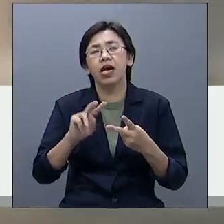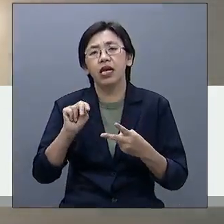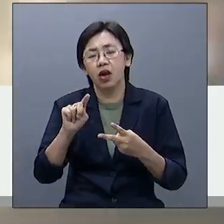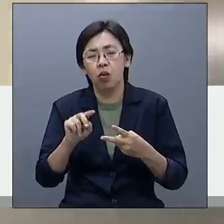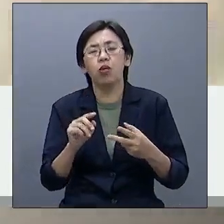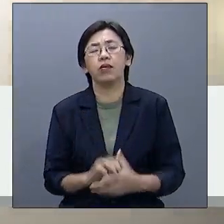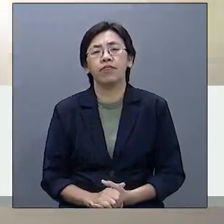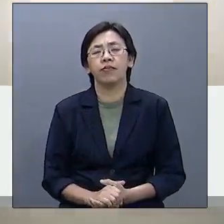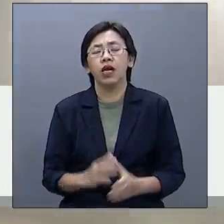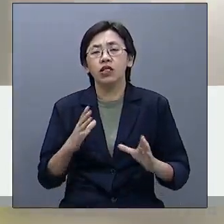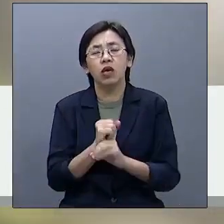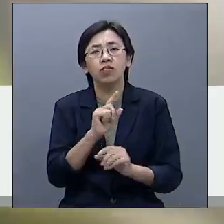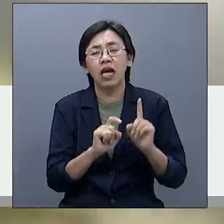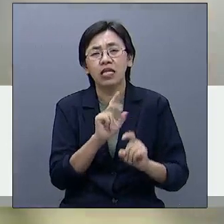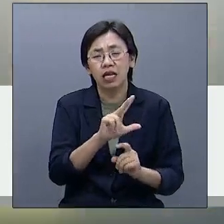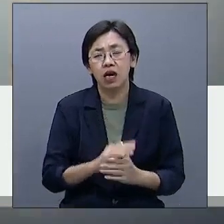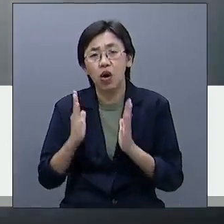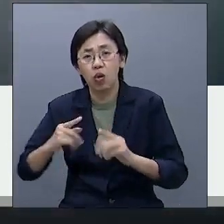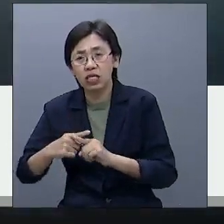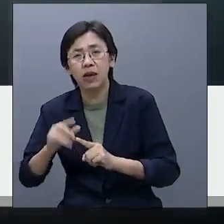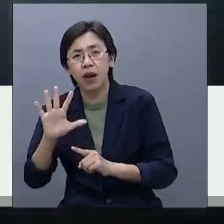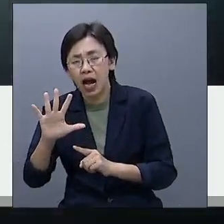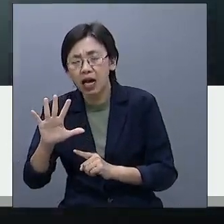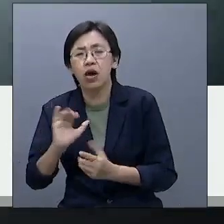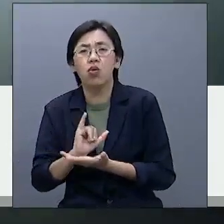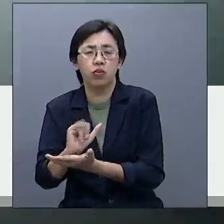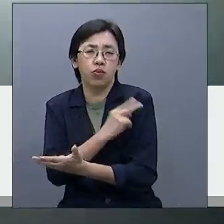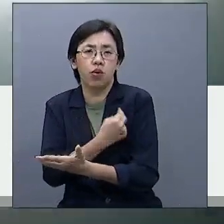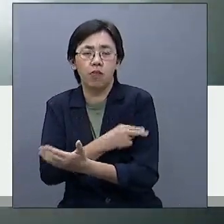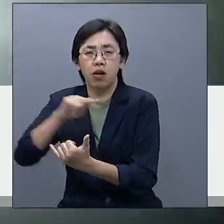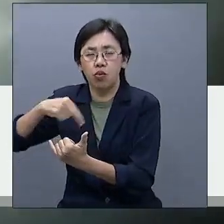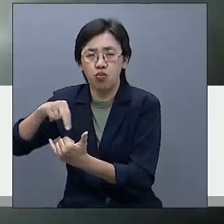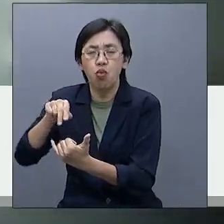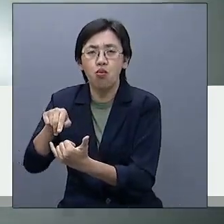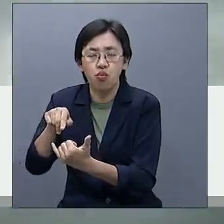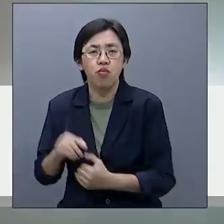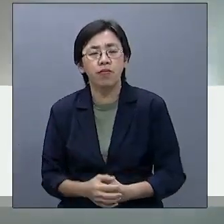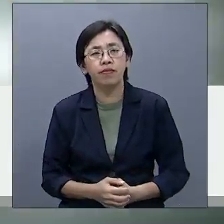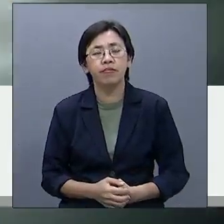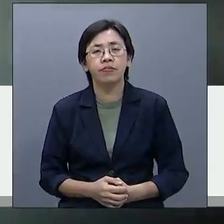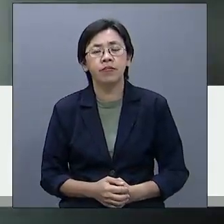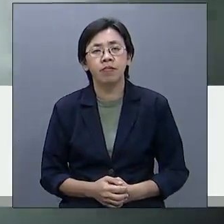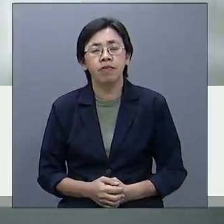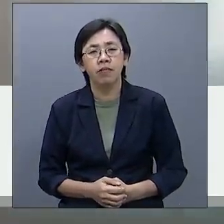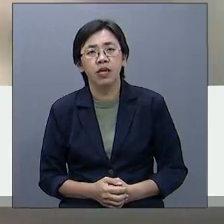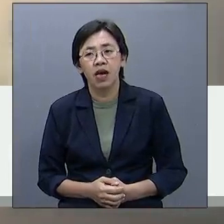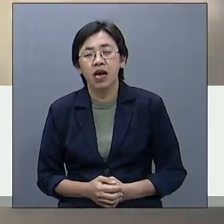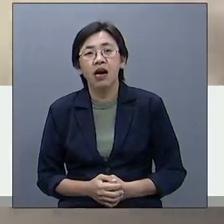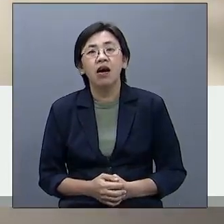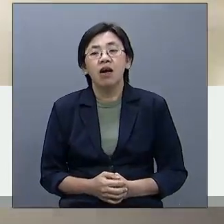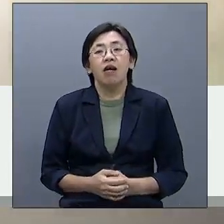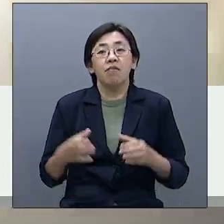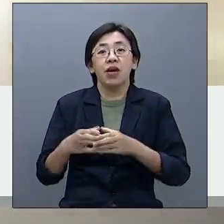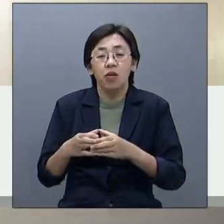หลักแก้วส่วนผู้บาดเจ็บ 5คนทั้งหมดยังรักษาตัวอยู่ที่โรงพยาบาลหลังเกิดเหตุผู้ก่อเหตุอีกกลุ่มหนึ่งมีการ